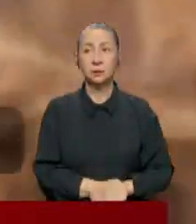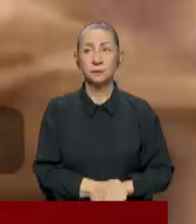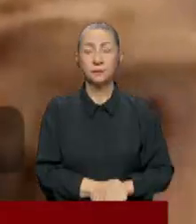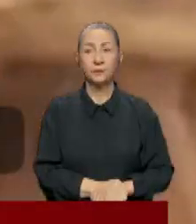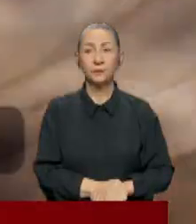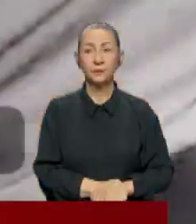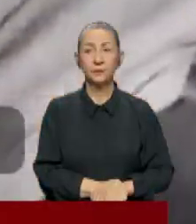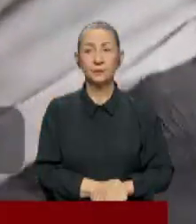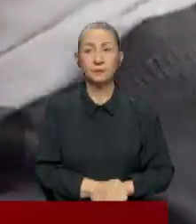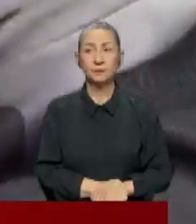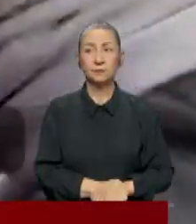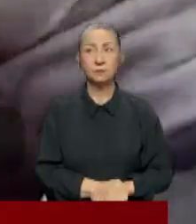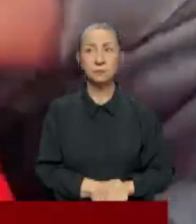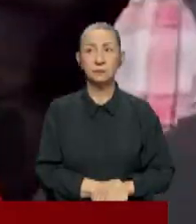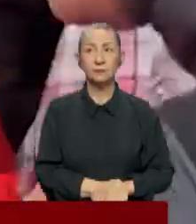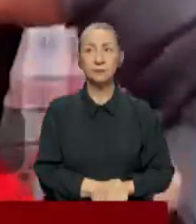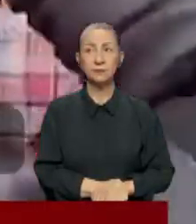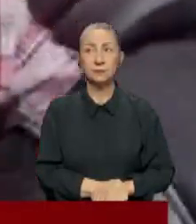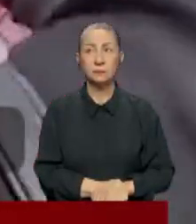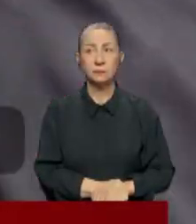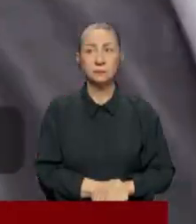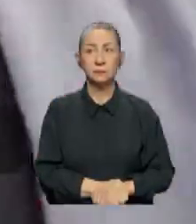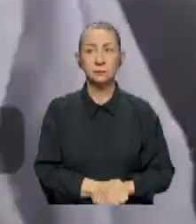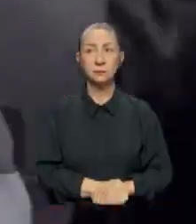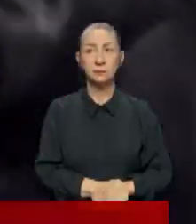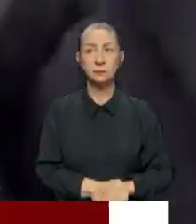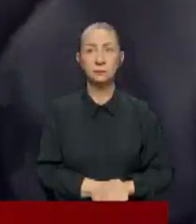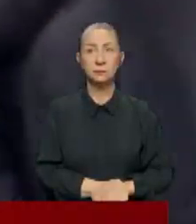ayrıca çeşitli kurum. Sen ne yapıyorsun?